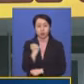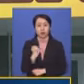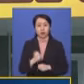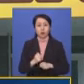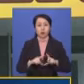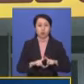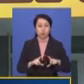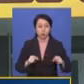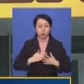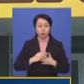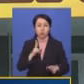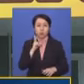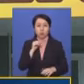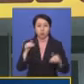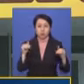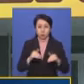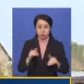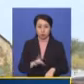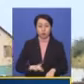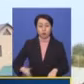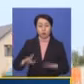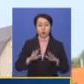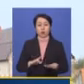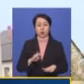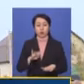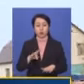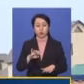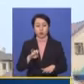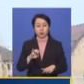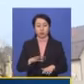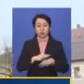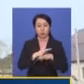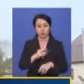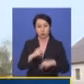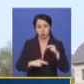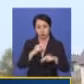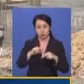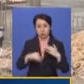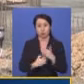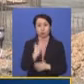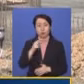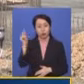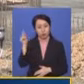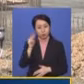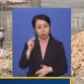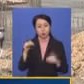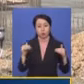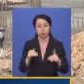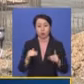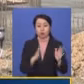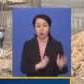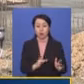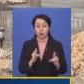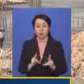с увеличением количества студентов в регионе на базе Козыбаев Юниверсити ведется строительство нового учебного корпуса и